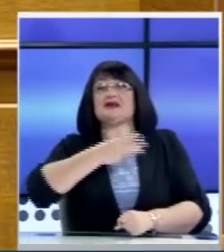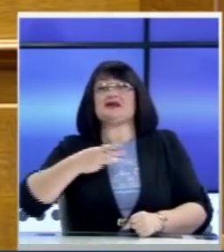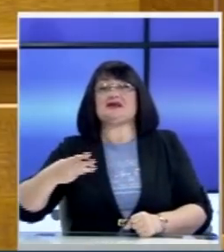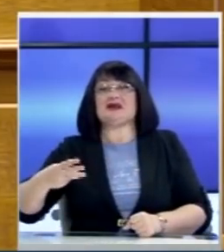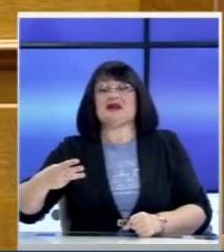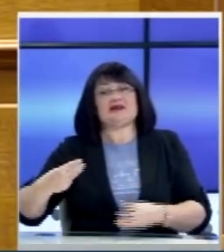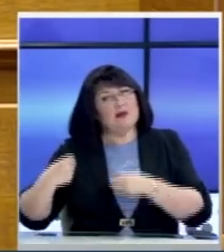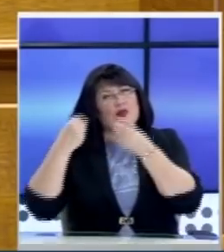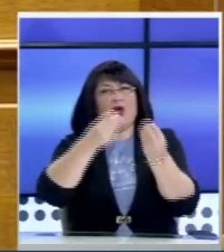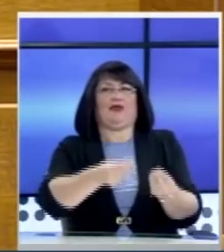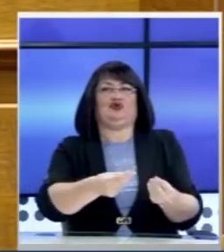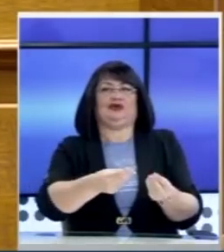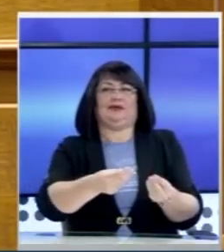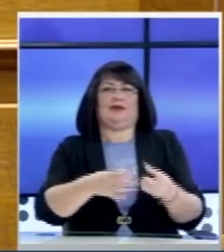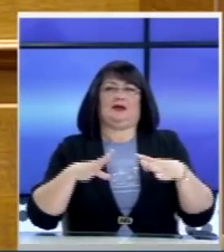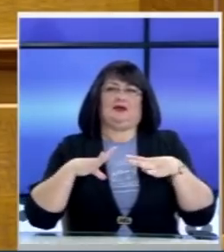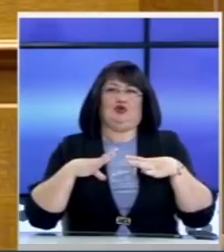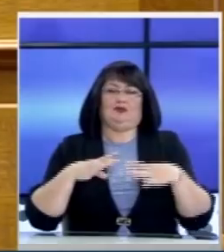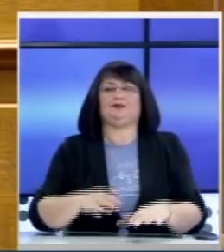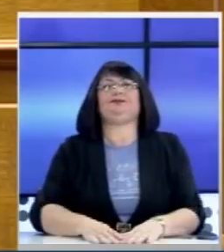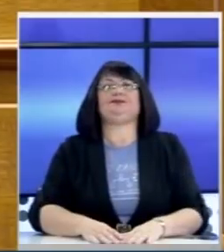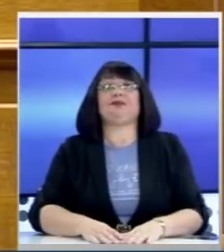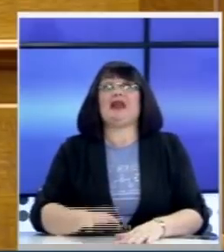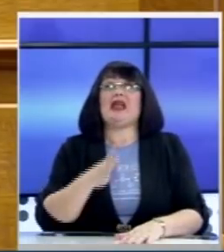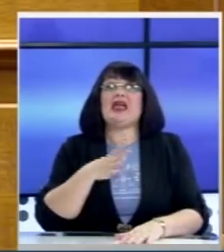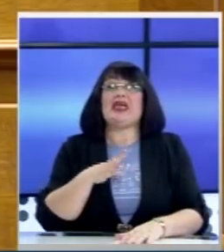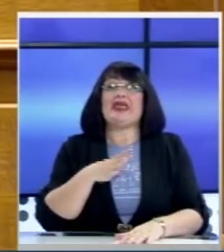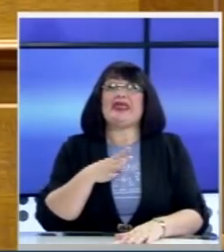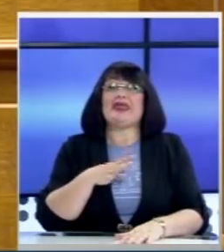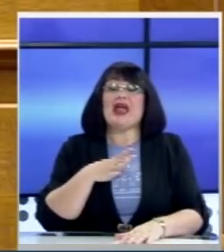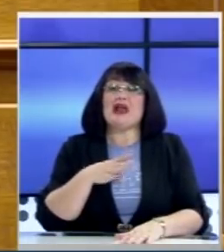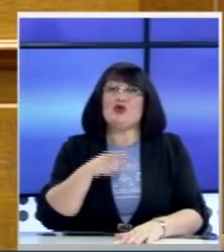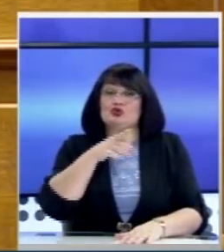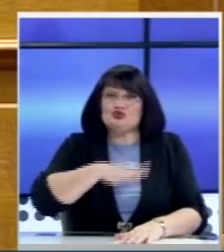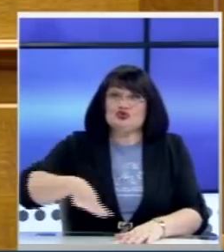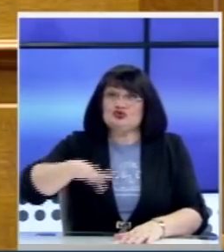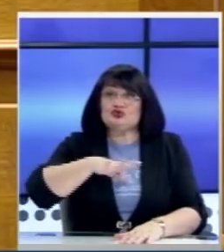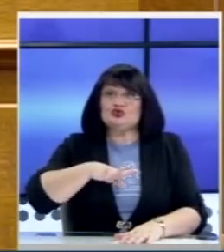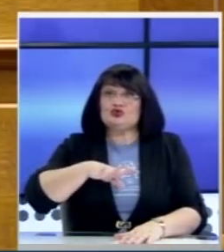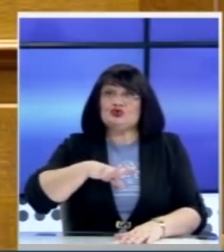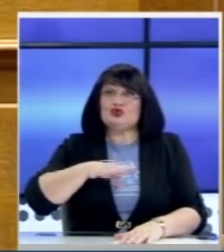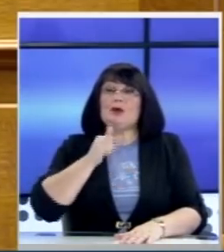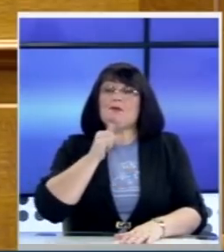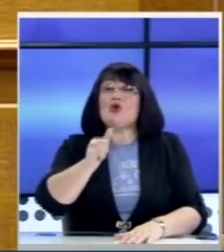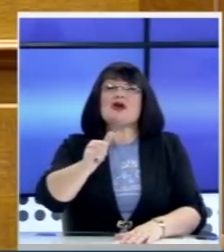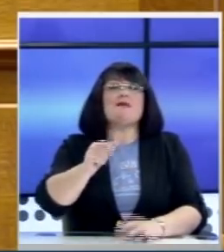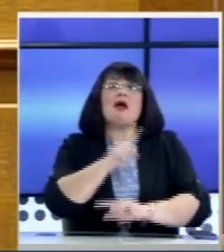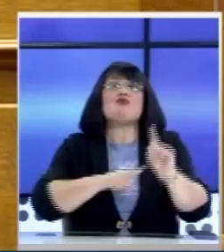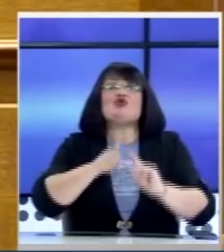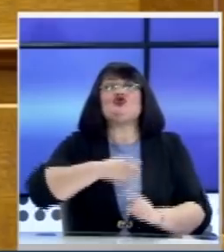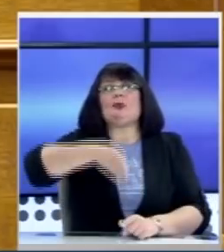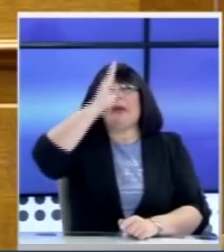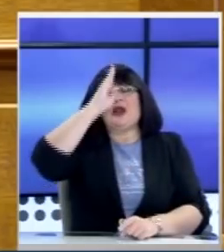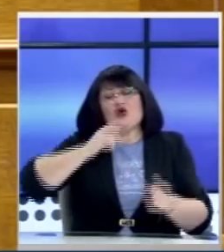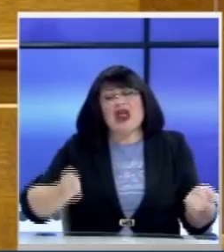το κληροδότησε. Είναι για όλους όσους στέλνατε και στέλνετε το λογαριασμό της κρίσης στο μόνιμο παραλήπτη, στην